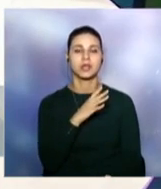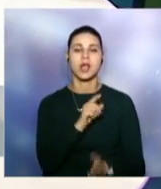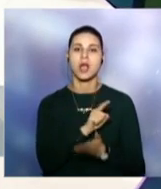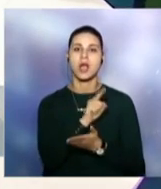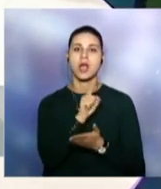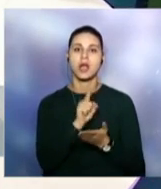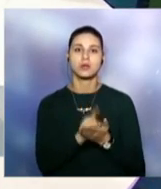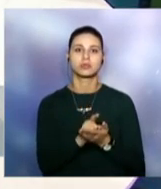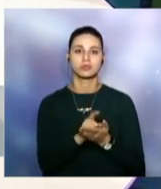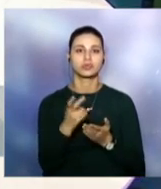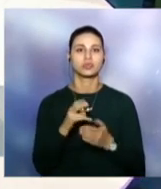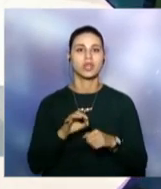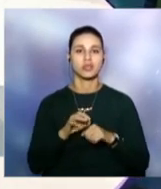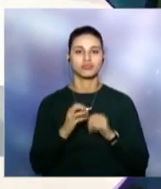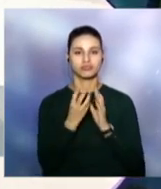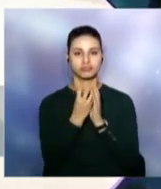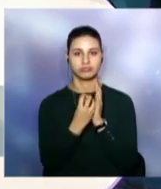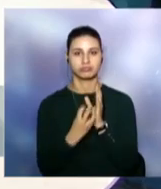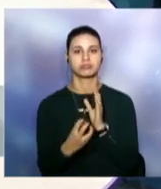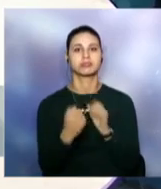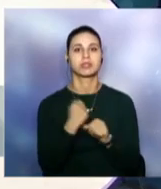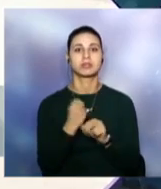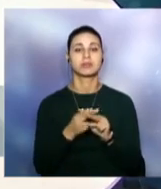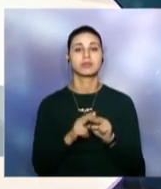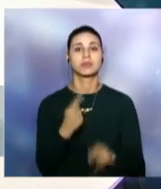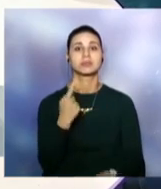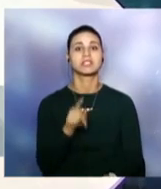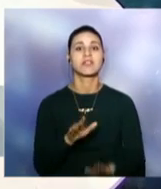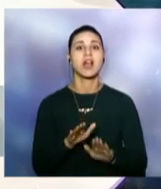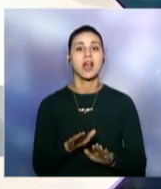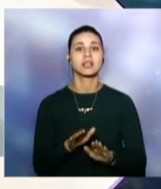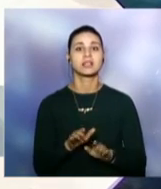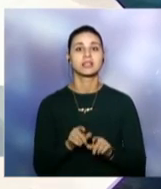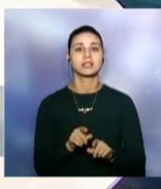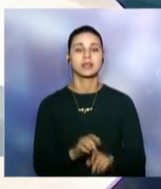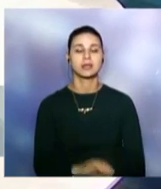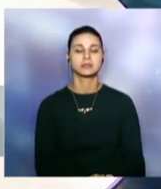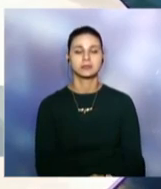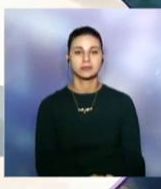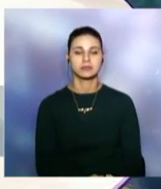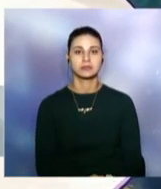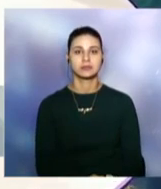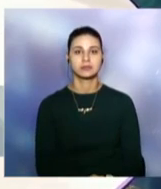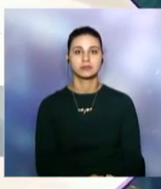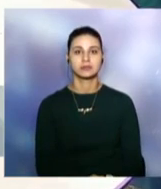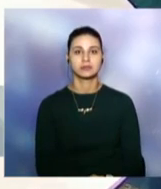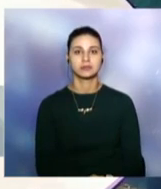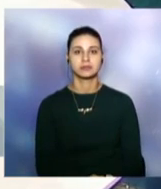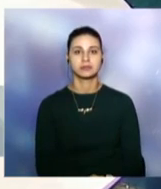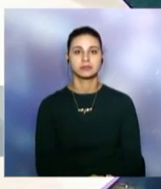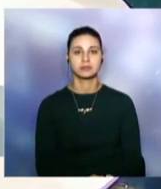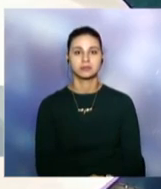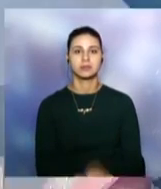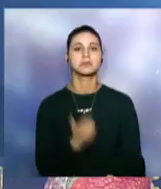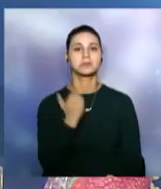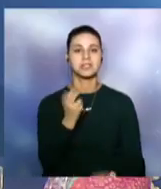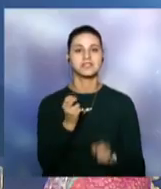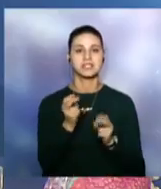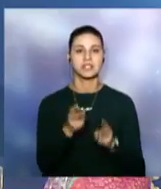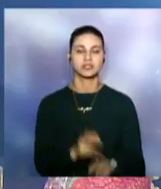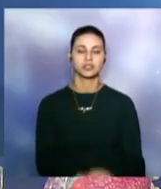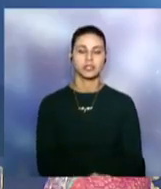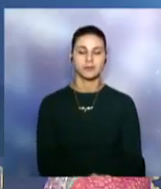აუცილებლად ჩამოტანილი უნდა იქნეს, იმიტომ რომ სხვა ადგილას სათესლე ჯირკვალი მდებარეობა მისთვის საშიშია.